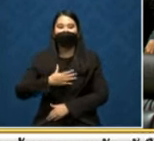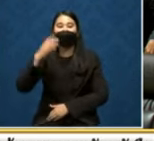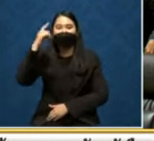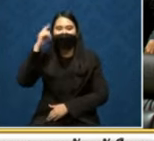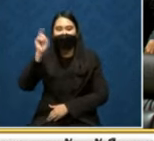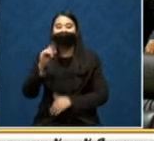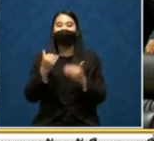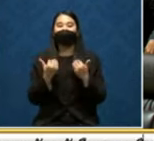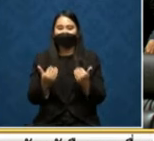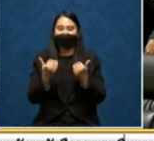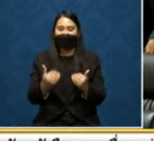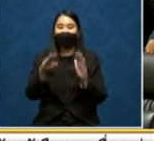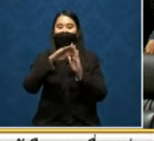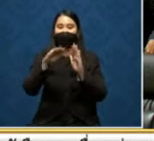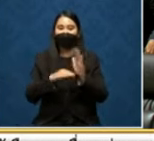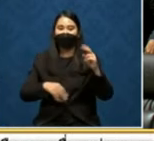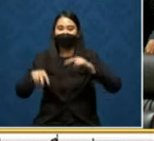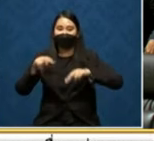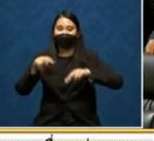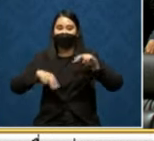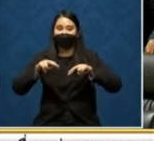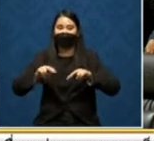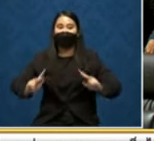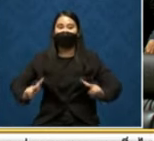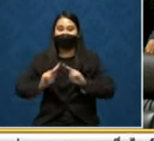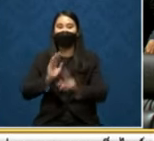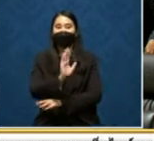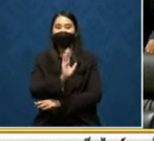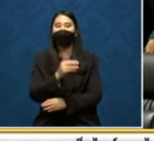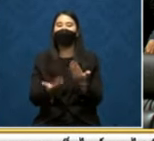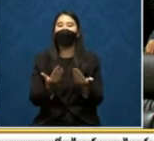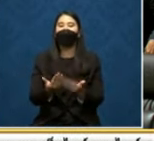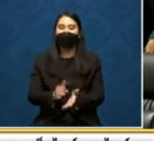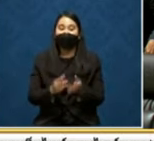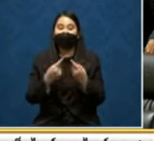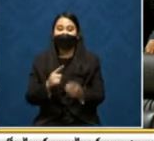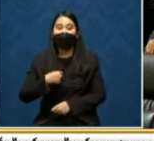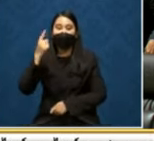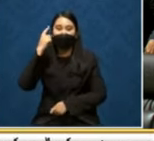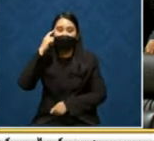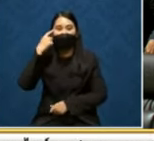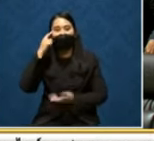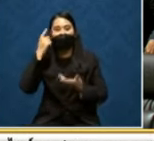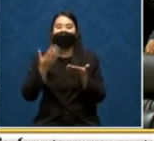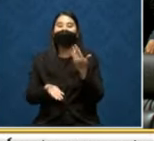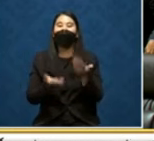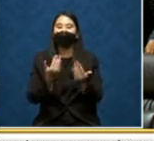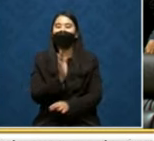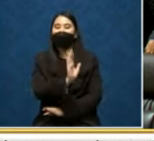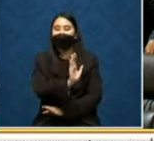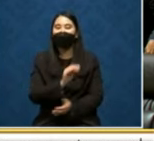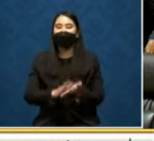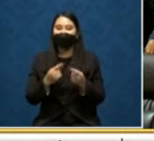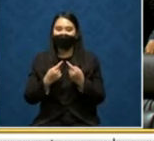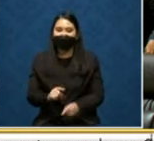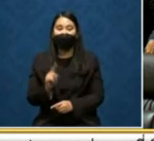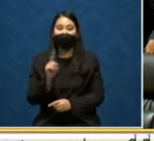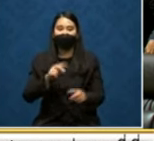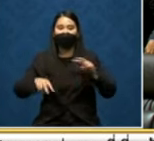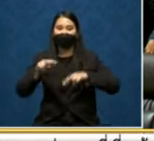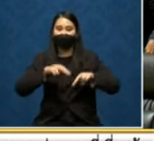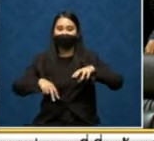วันนี้กระบวนการตรวจสอบภายในของท่านจะเป็นอย่างไรก็แล้วแต่ท่านจะรู้เห็นเป็นใจหรือไม่สุดแท้แต่แต่การ